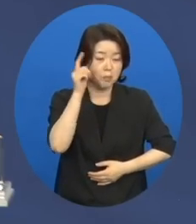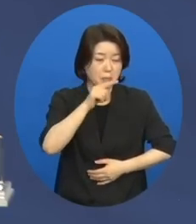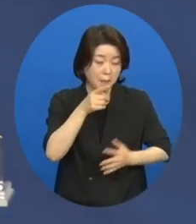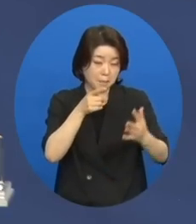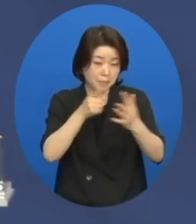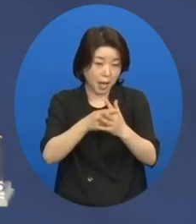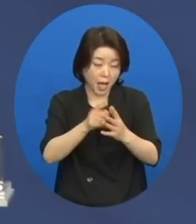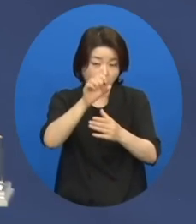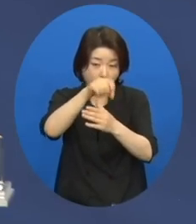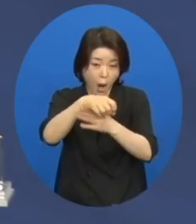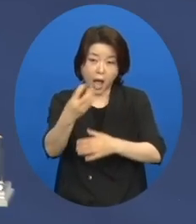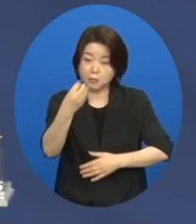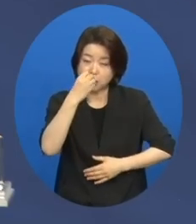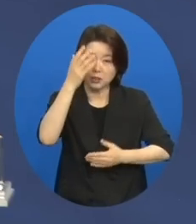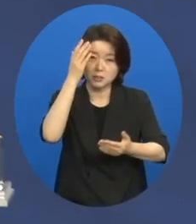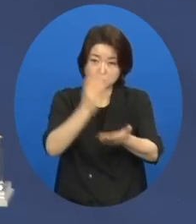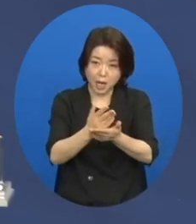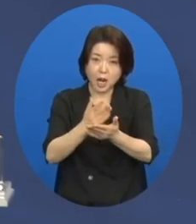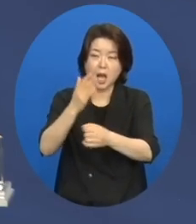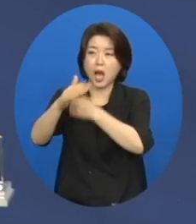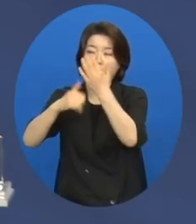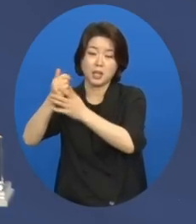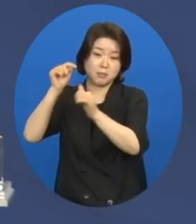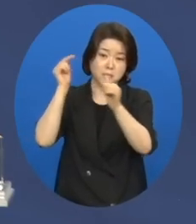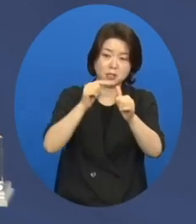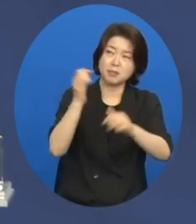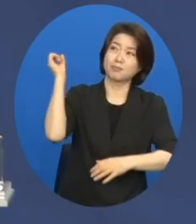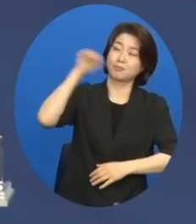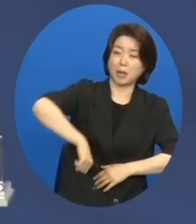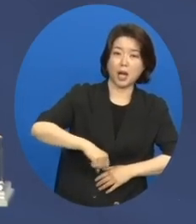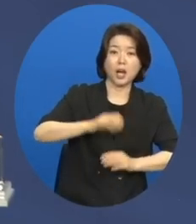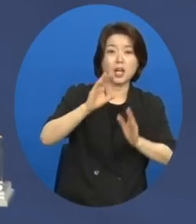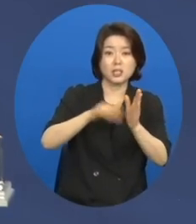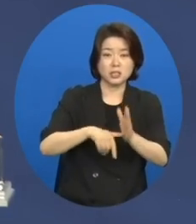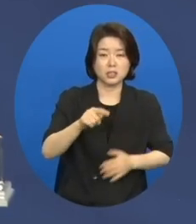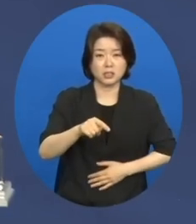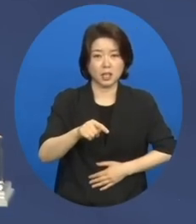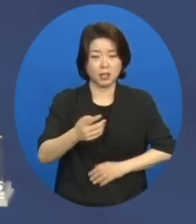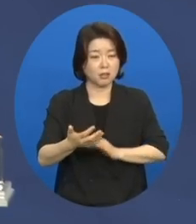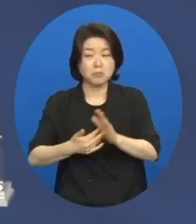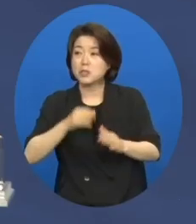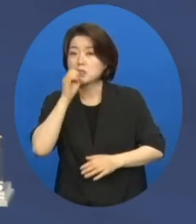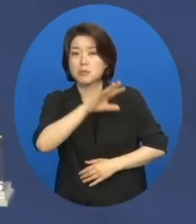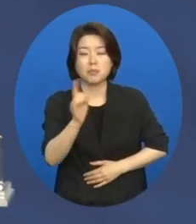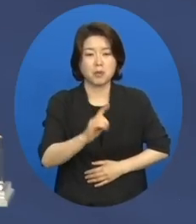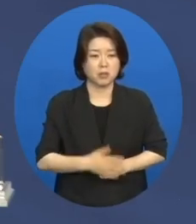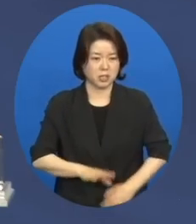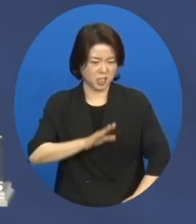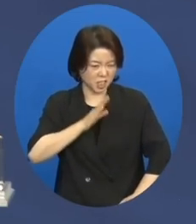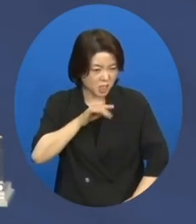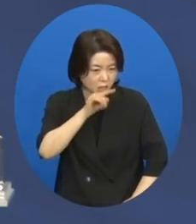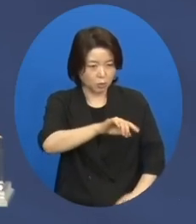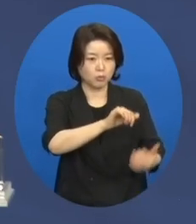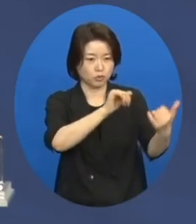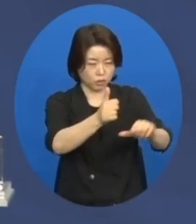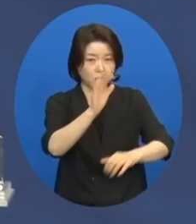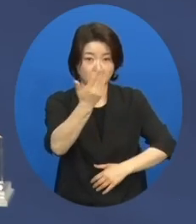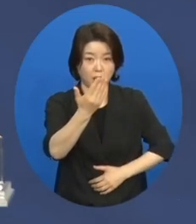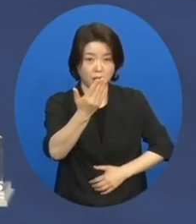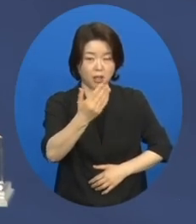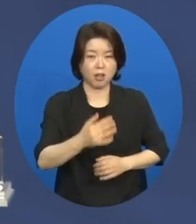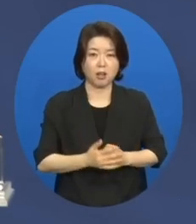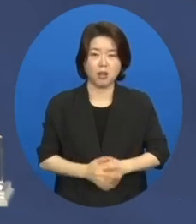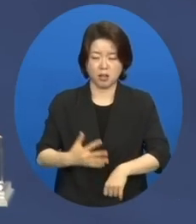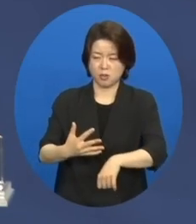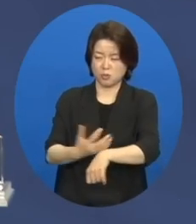말아라 하는 주님의 말씀을 저버리는 순간 그때 미리 말씀하셨죠. 정령 죽으리라고요.